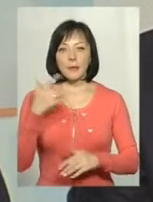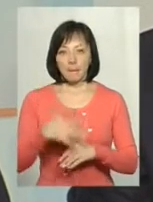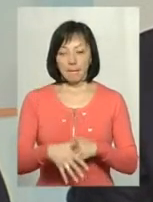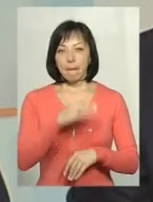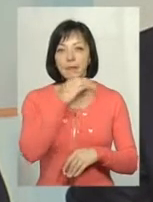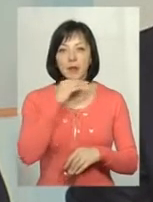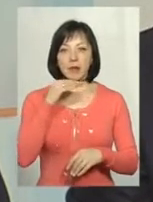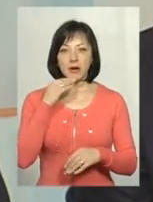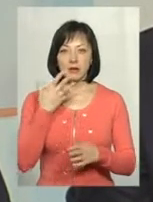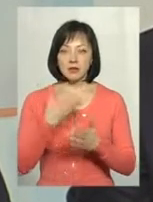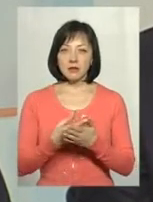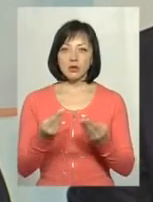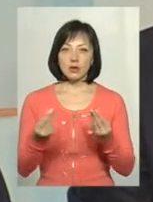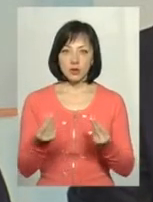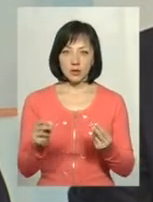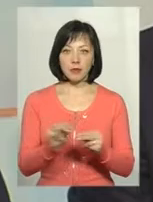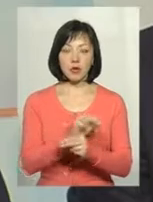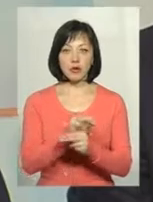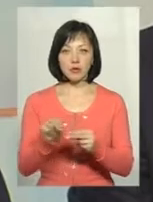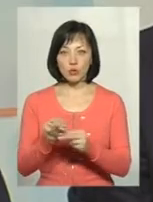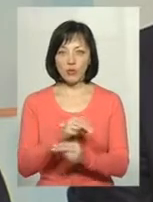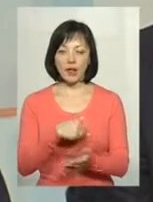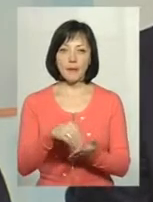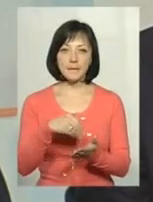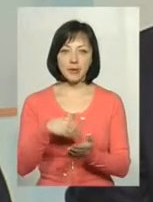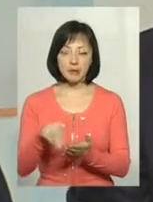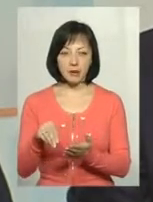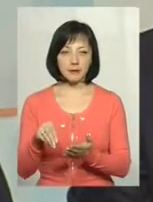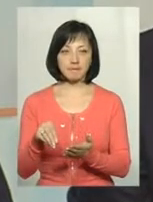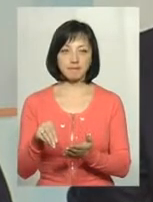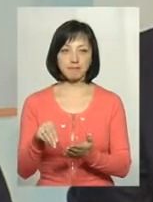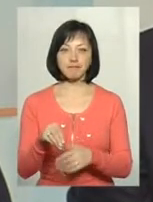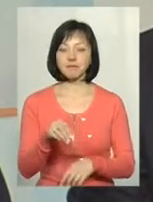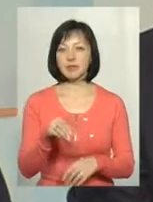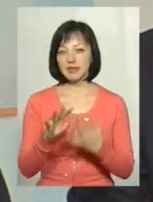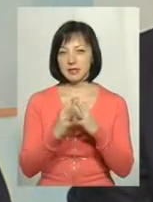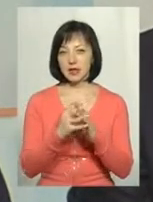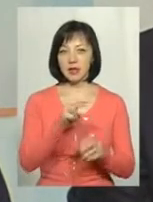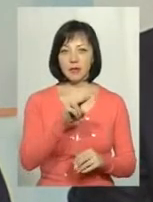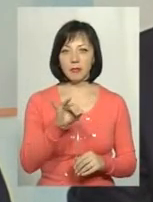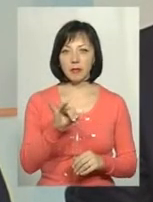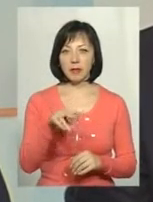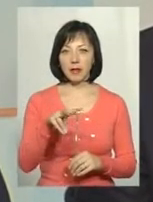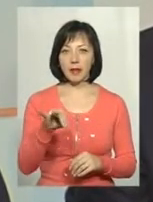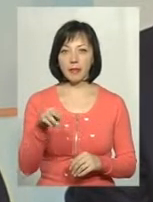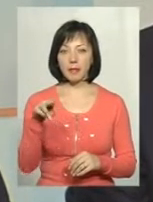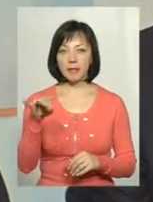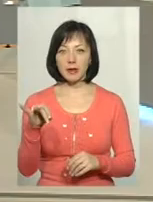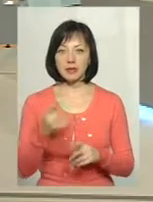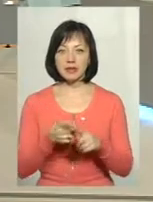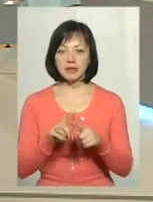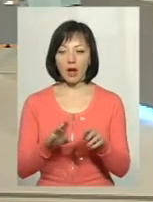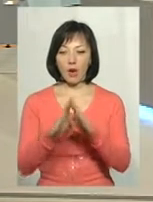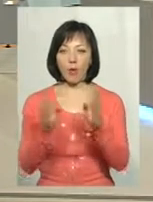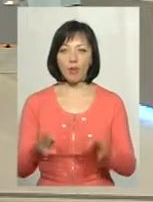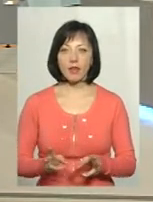багато і за свої кошти поремонтували, придбали. В Пилипах ми цього року 223 тисячі, твердопалений котел,